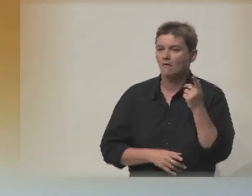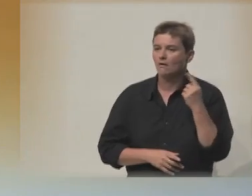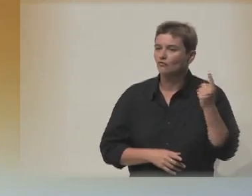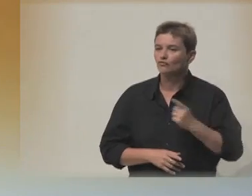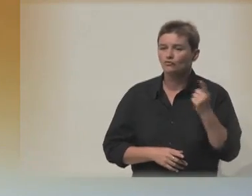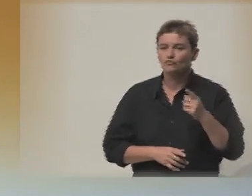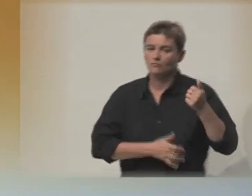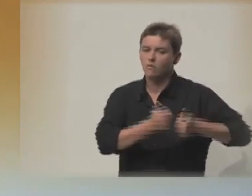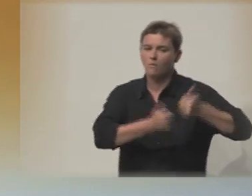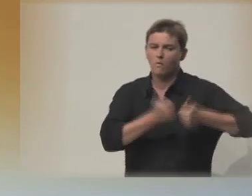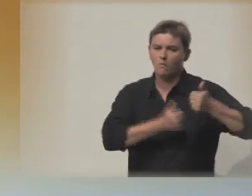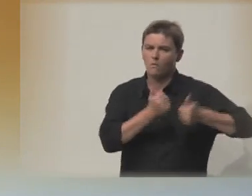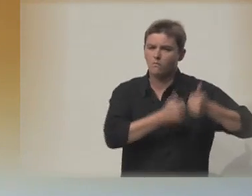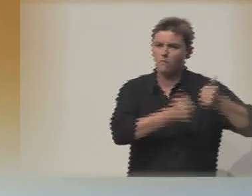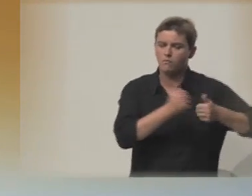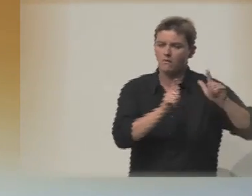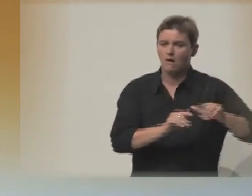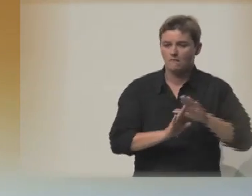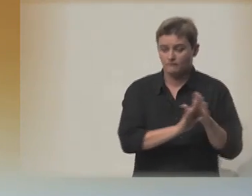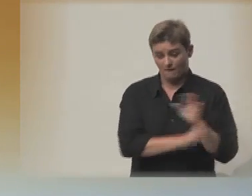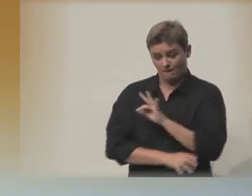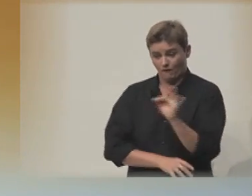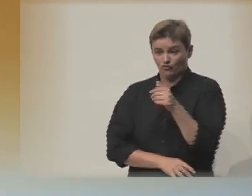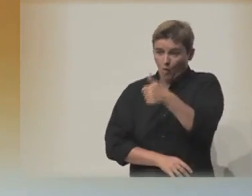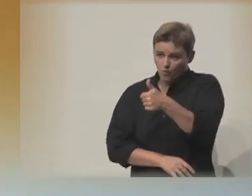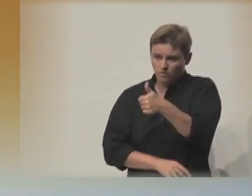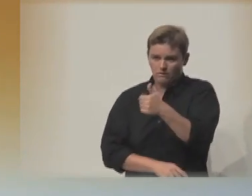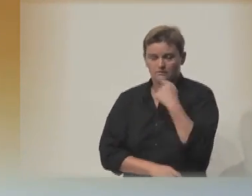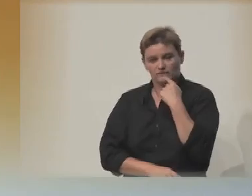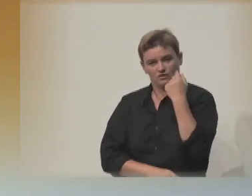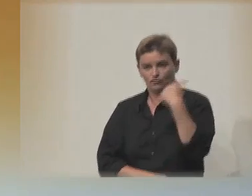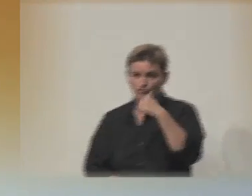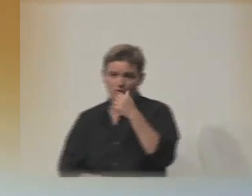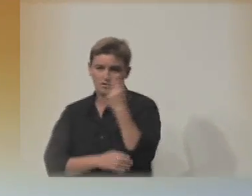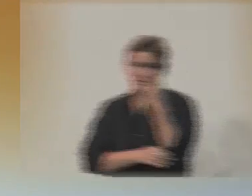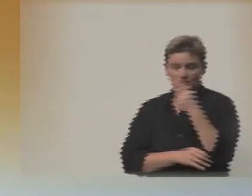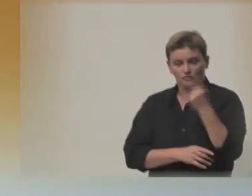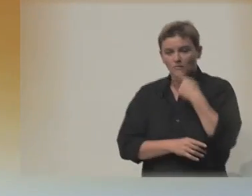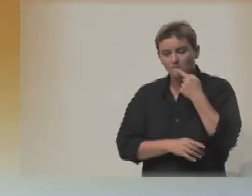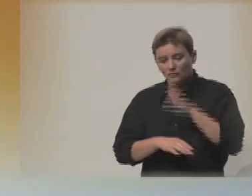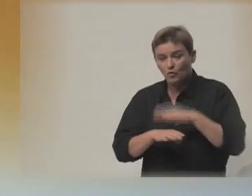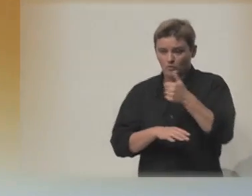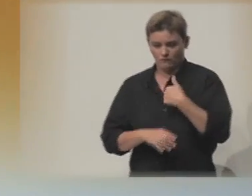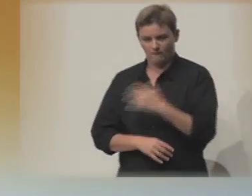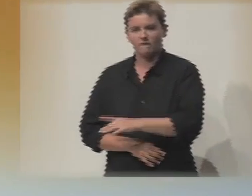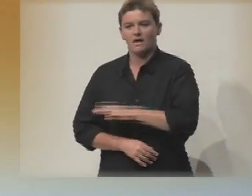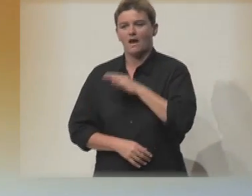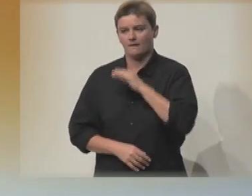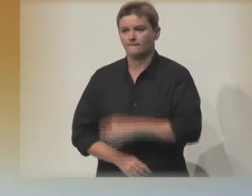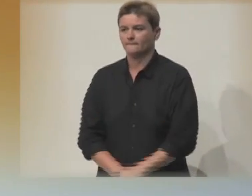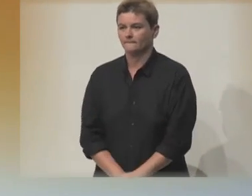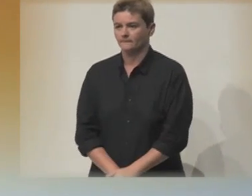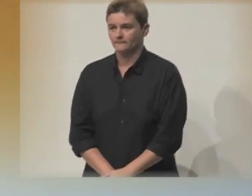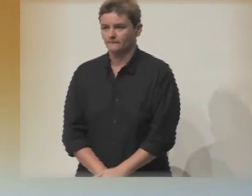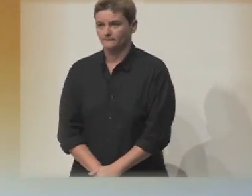en concurrence entre elles au lieu d'être en coopération entre elles. Je suis fier que nous ayons